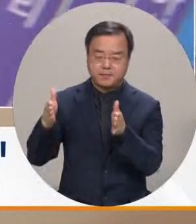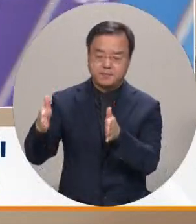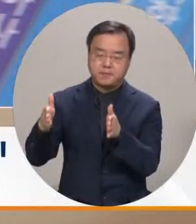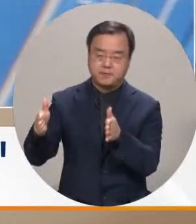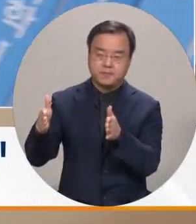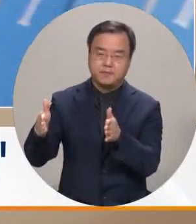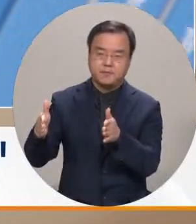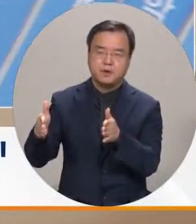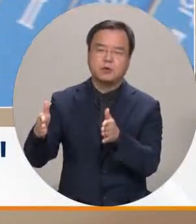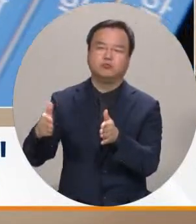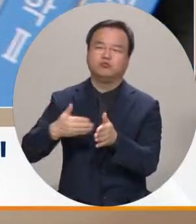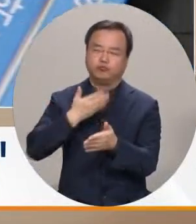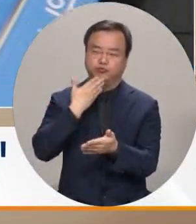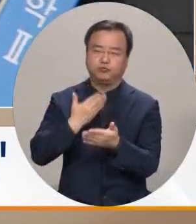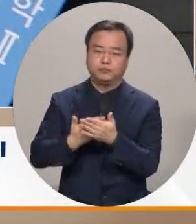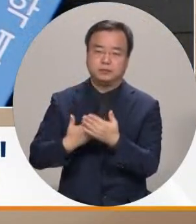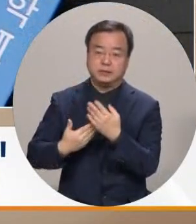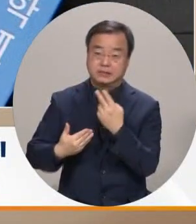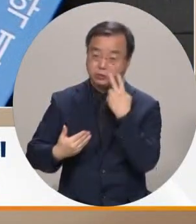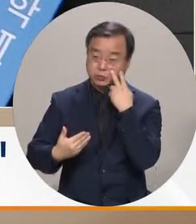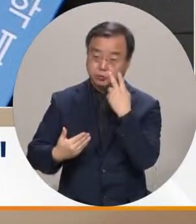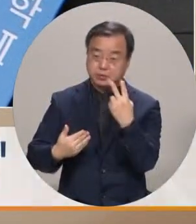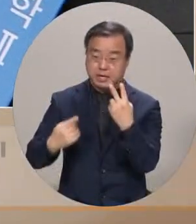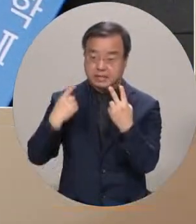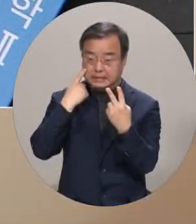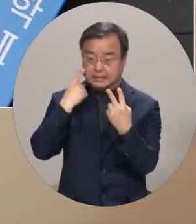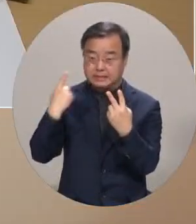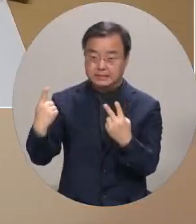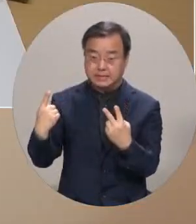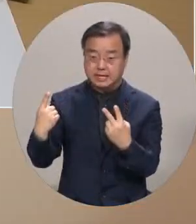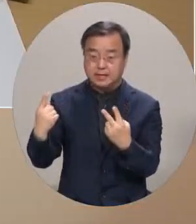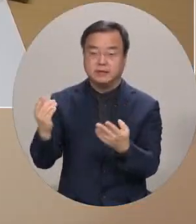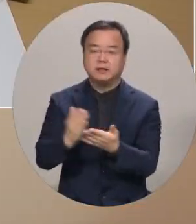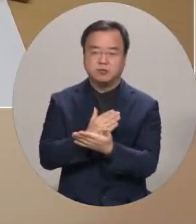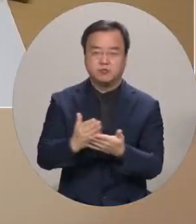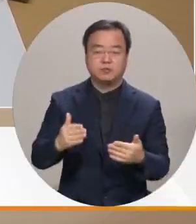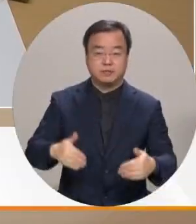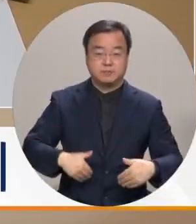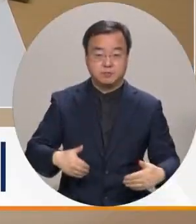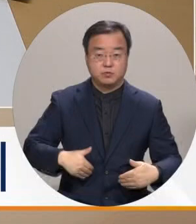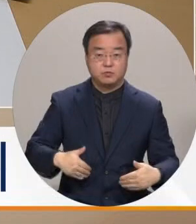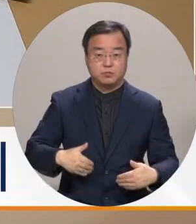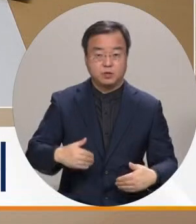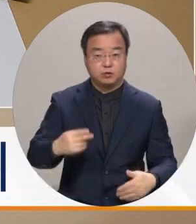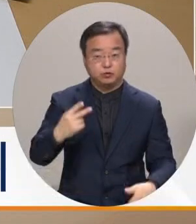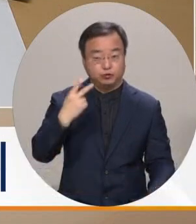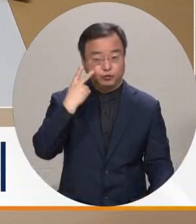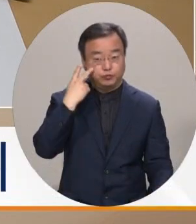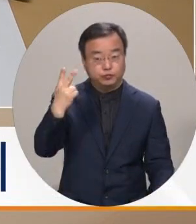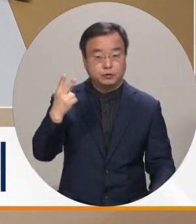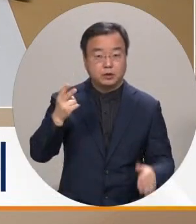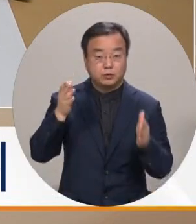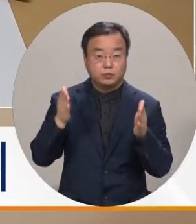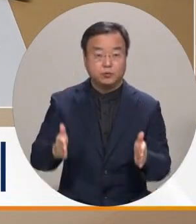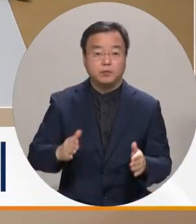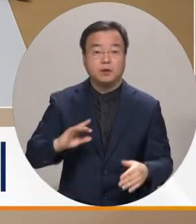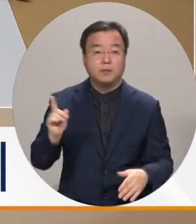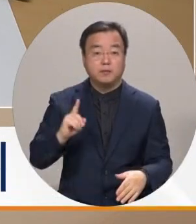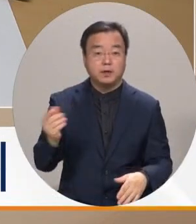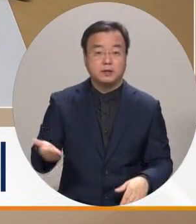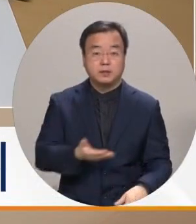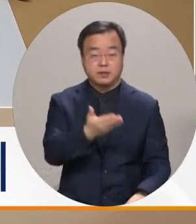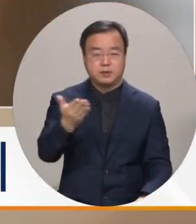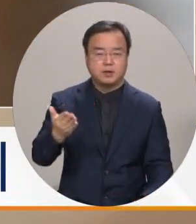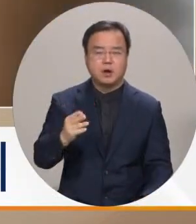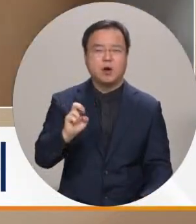중요합니다 그래서 2플 1로 우리가 좀 나눠서 생각을 해 봐야 되는데요 우리 그 두 달은 여러분 모의고사